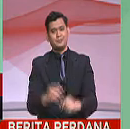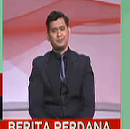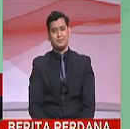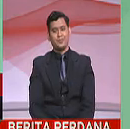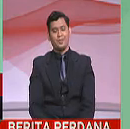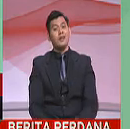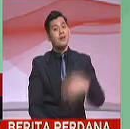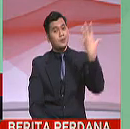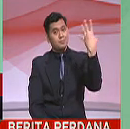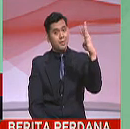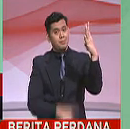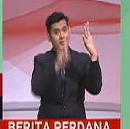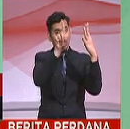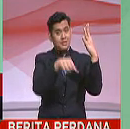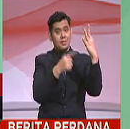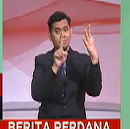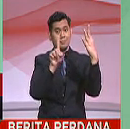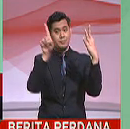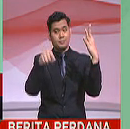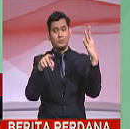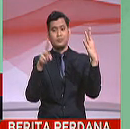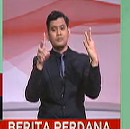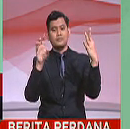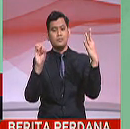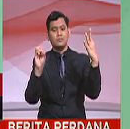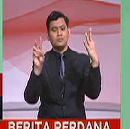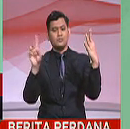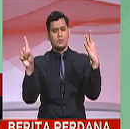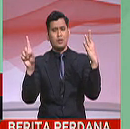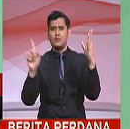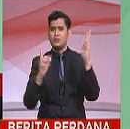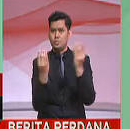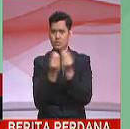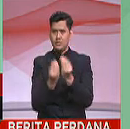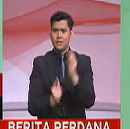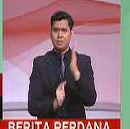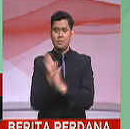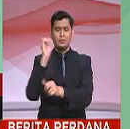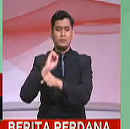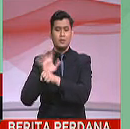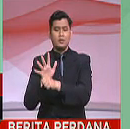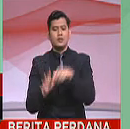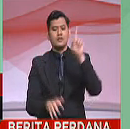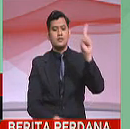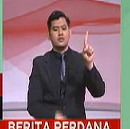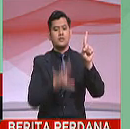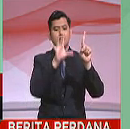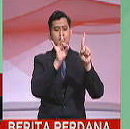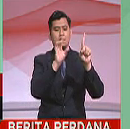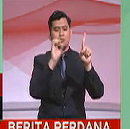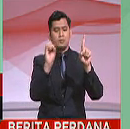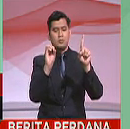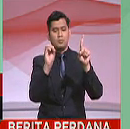Pada 14 Januari, Sarawak mencatatkan kes harian COVID-19 tertinggi iaitu 180 kes dengan penularan